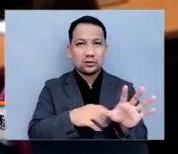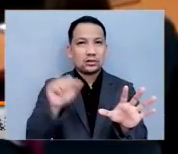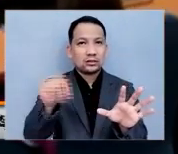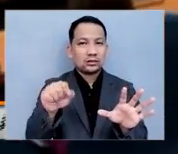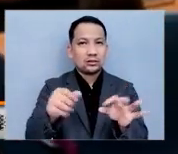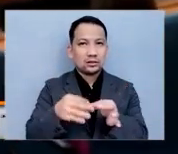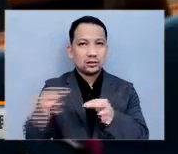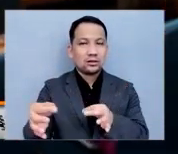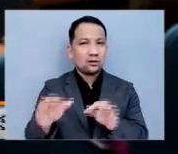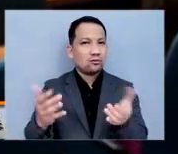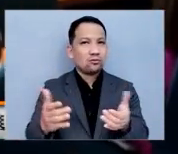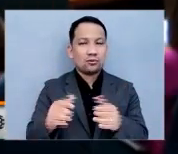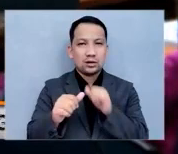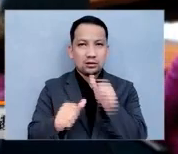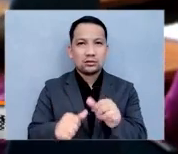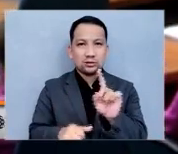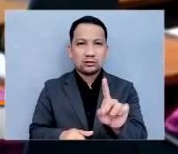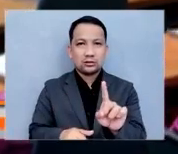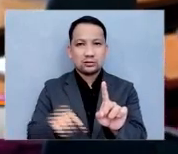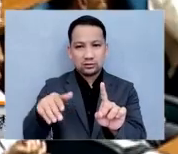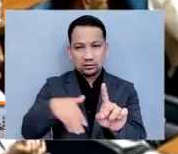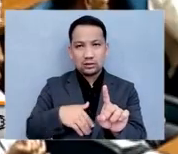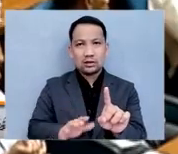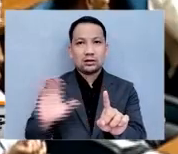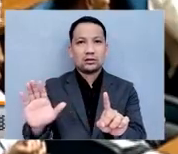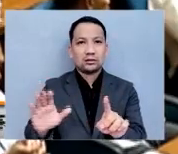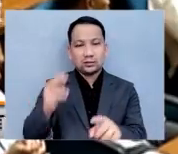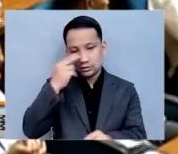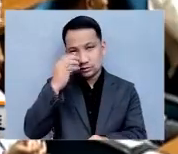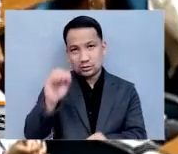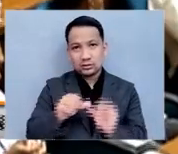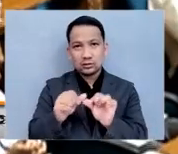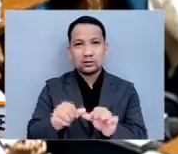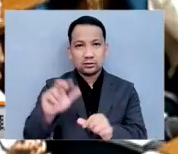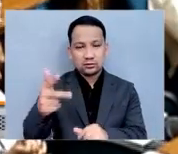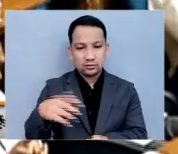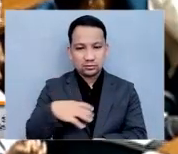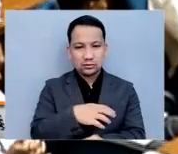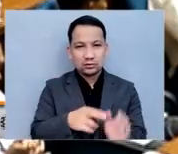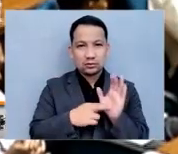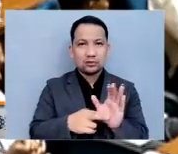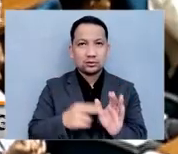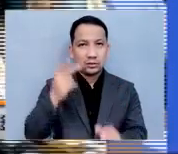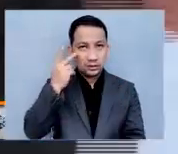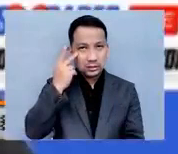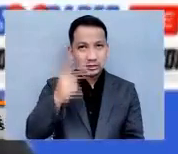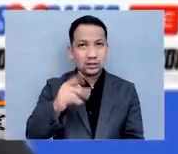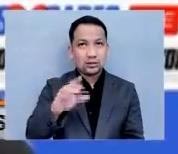sa suspensyon. Walang tumutol habang solong nag-abstain si Negros Occidental 3rd District Representative Kiko